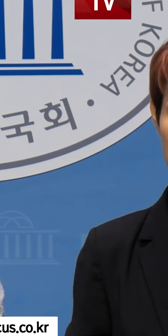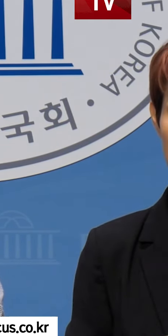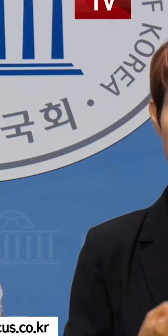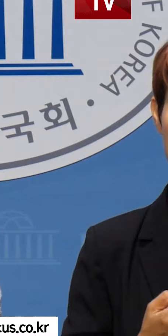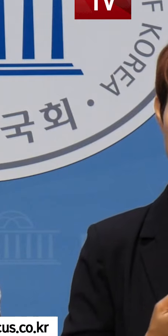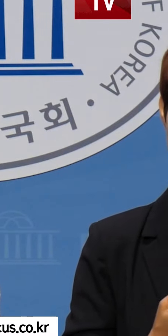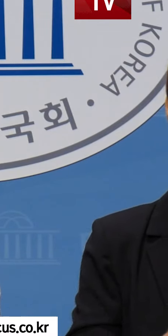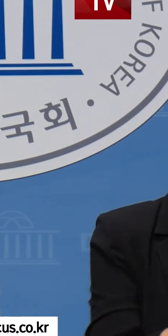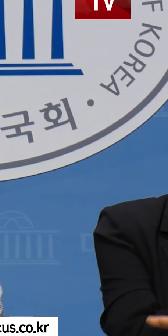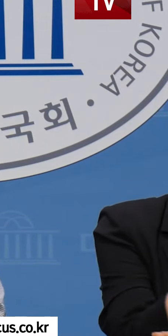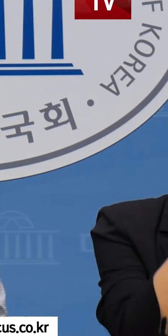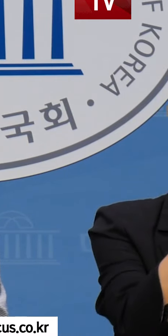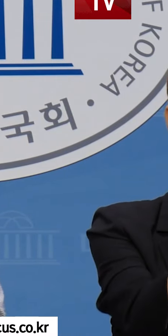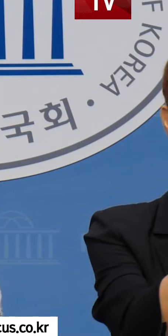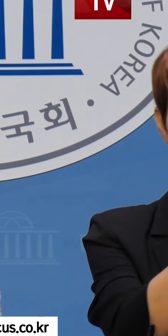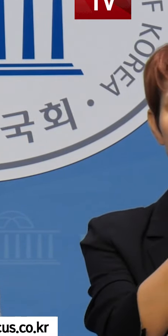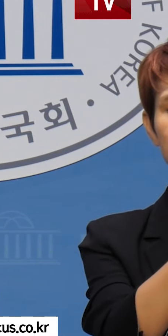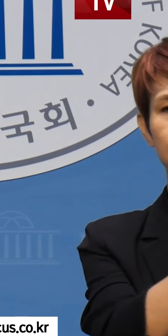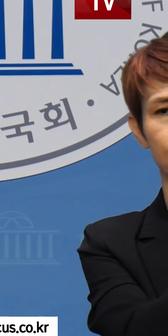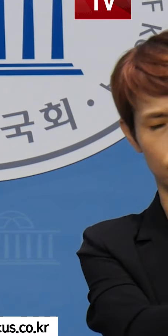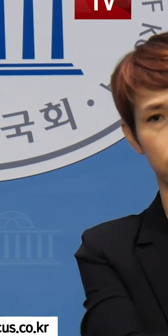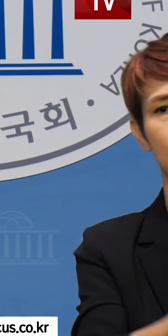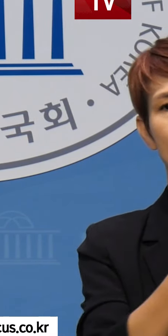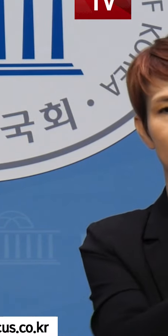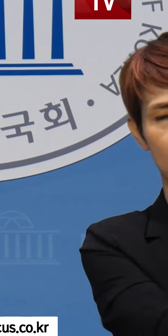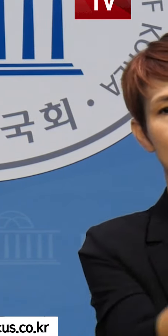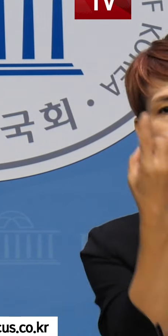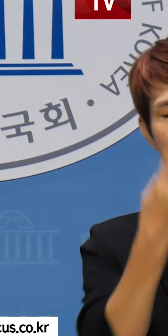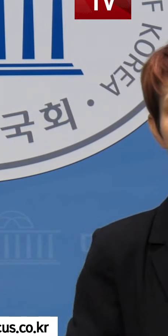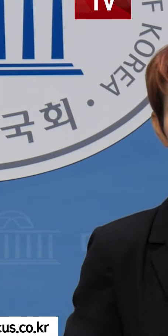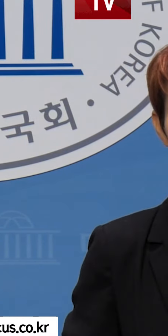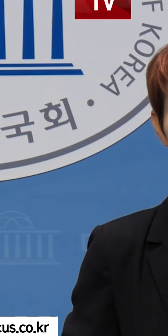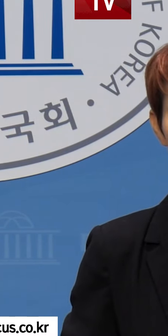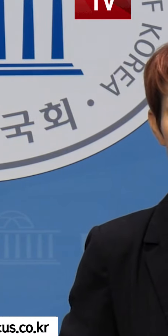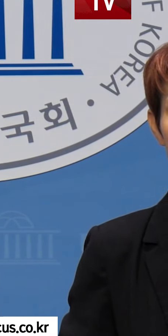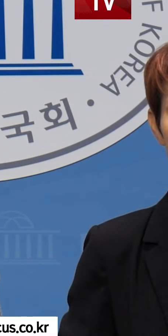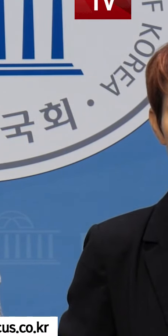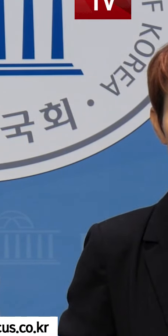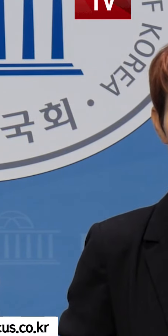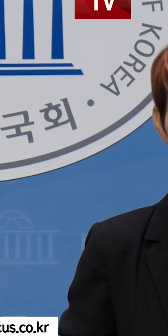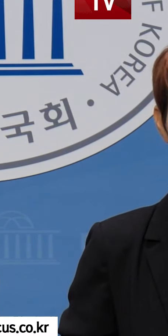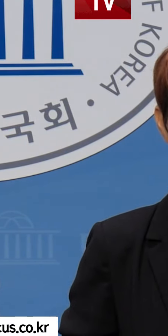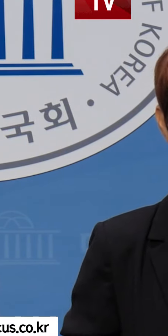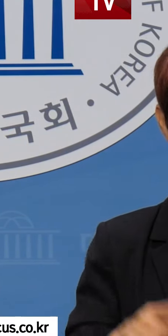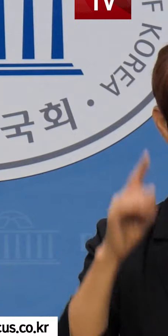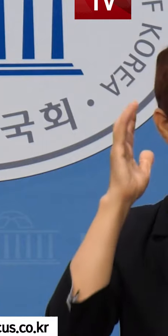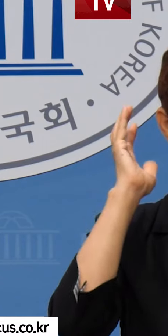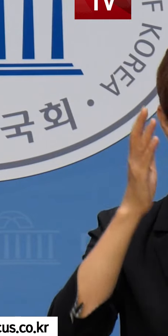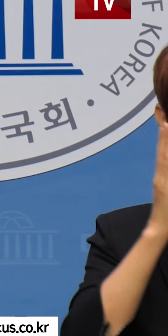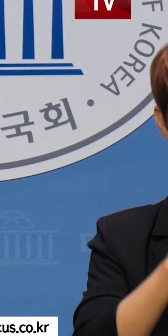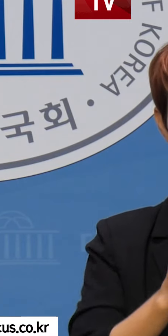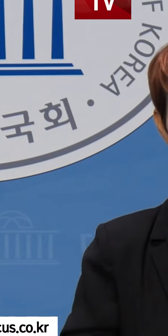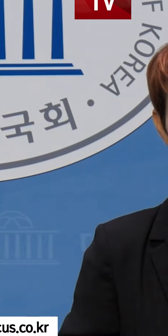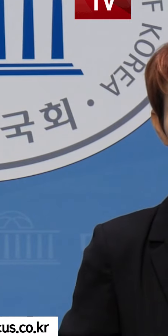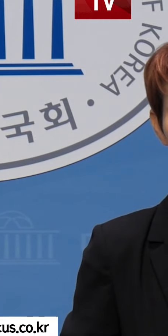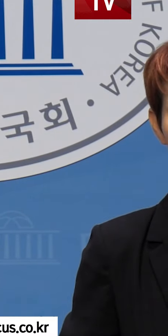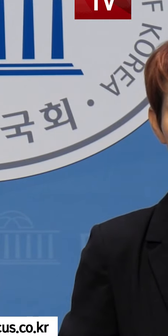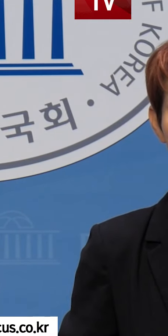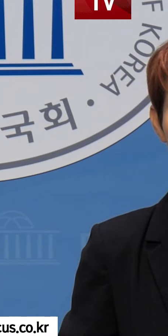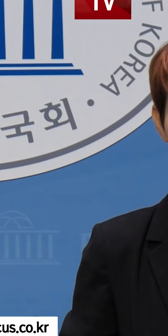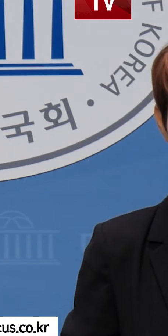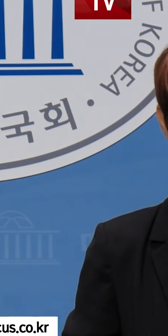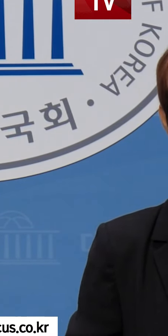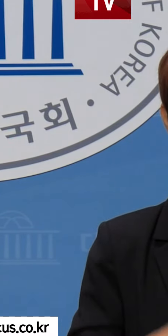명확한 준수 대상이 아닙니다. 이로 인해 현장의 혼란도 매우 큽니다.